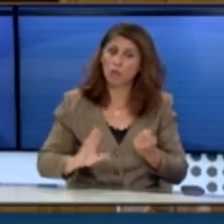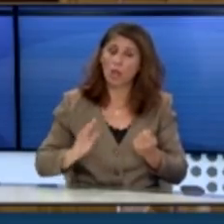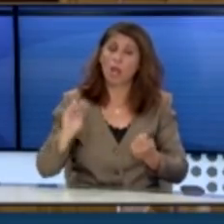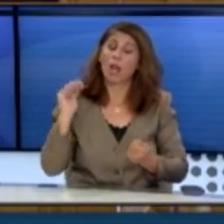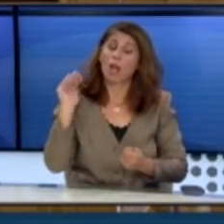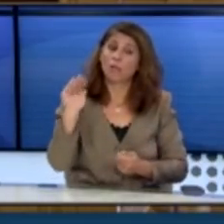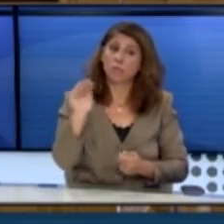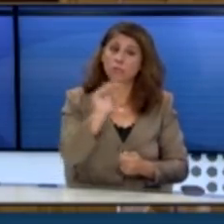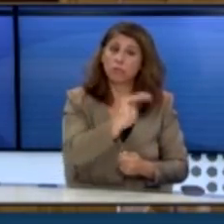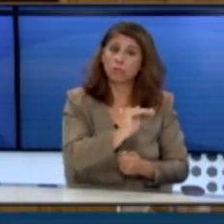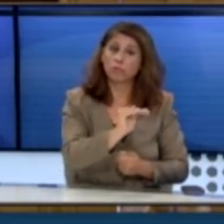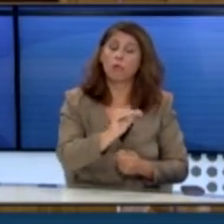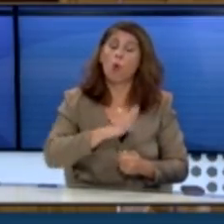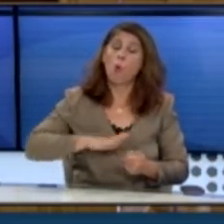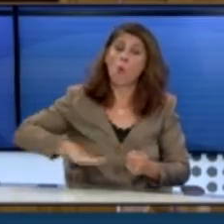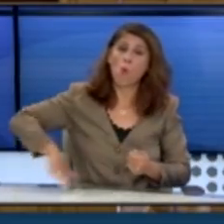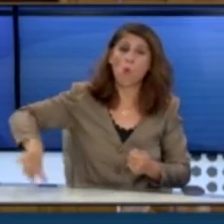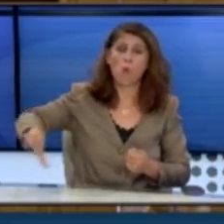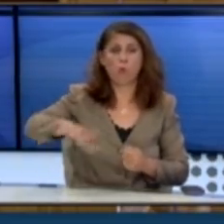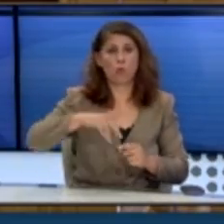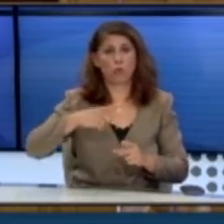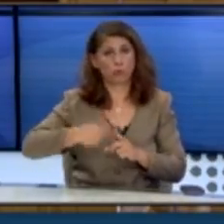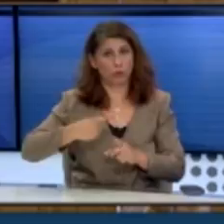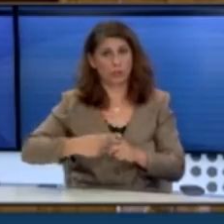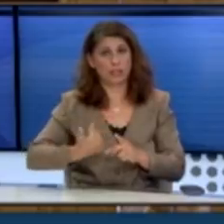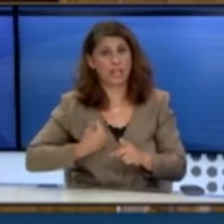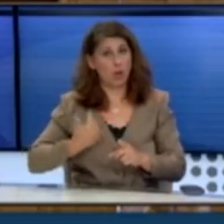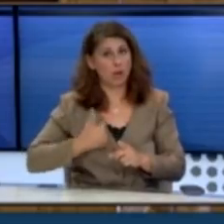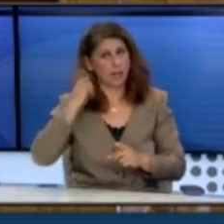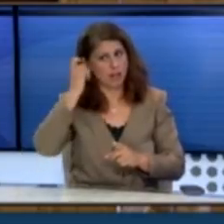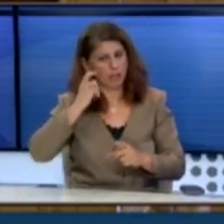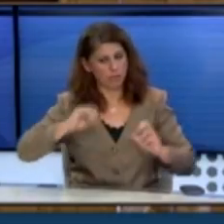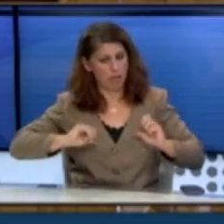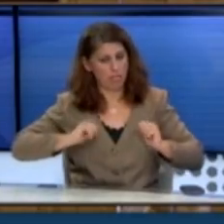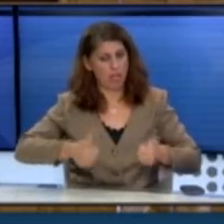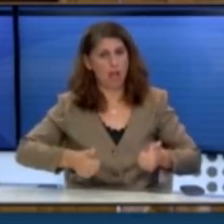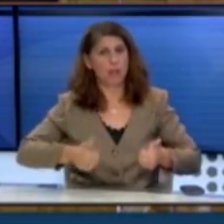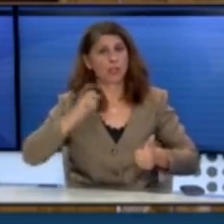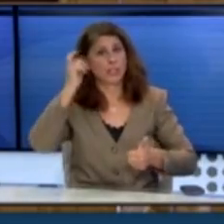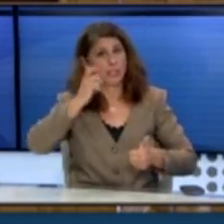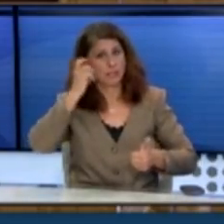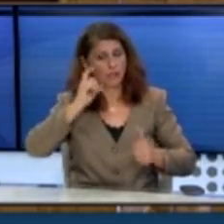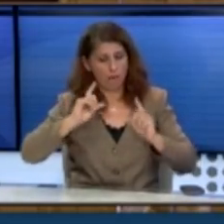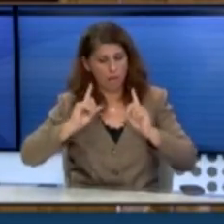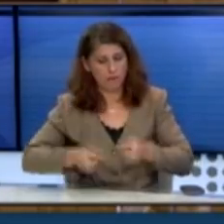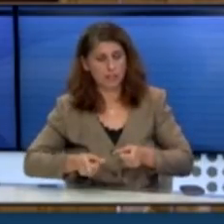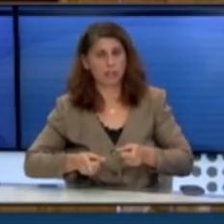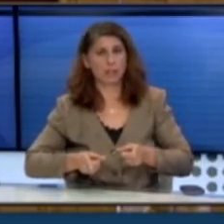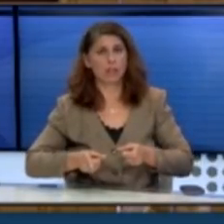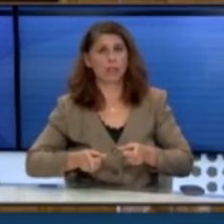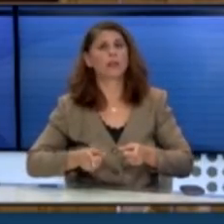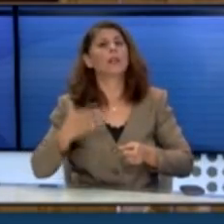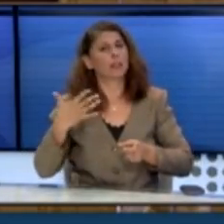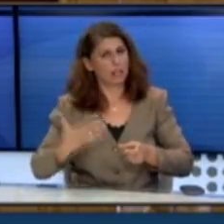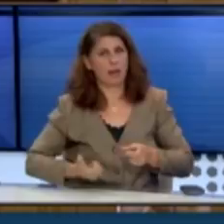κυρίως ευρύτερα τον ελληνικό λαό, την ελληνική νεολαία, να σκεφτεί θαραλέα, να σκεφτεί αποφασιστικά και